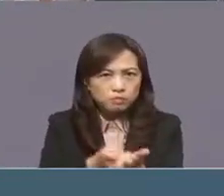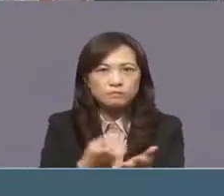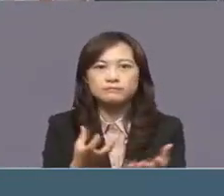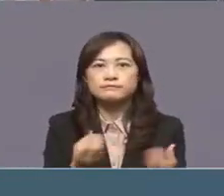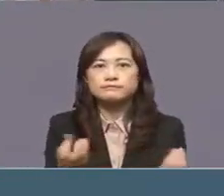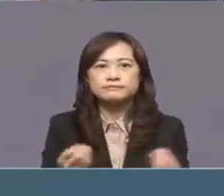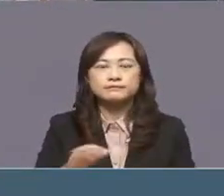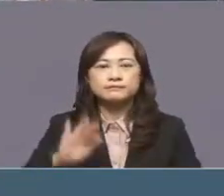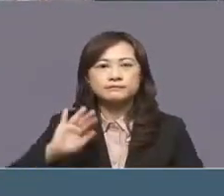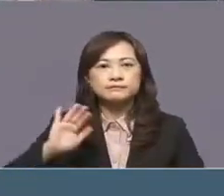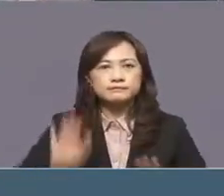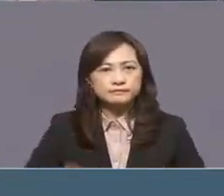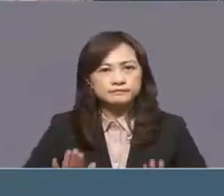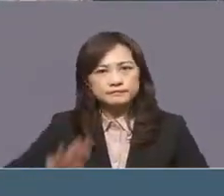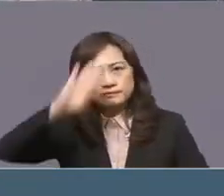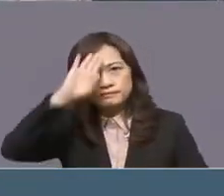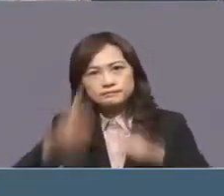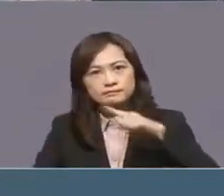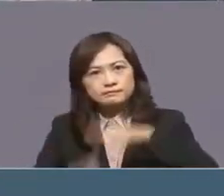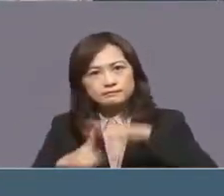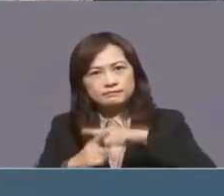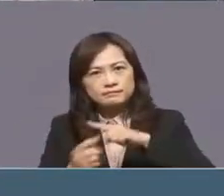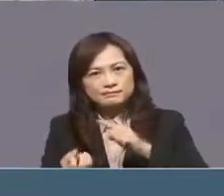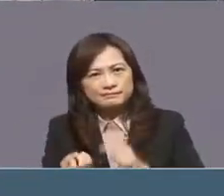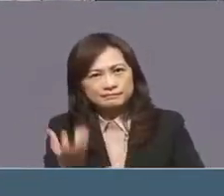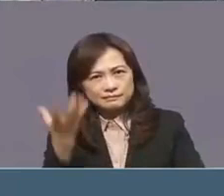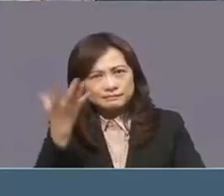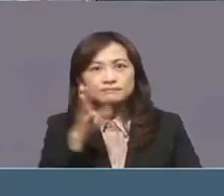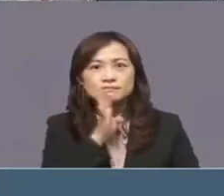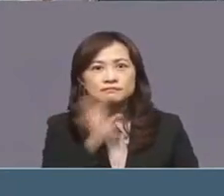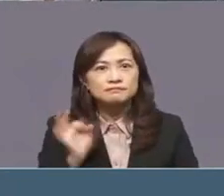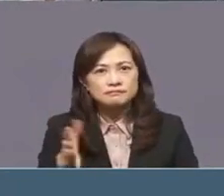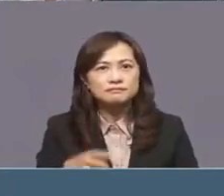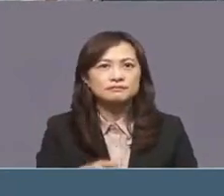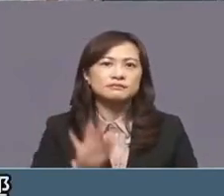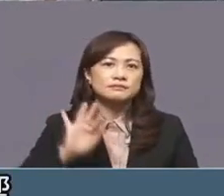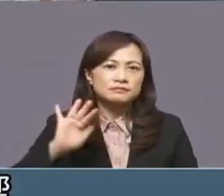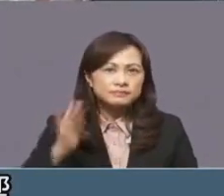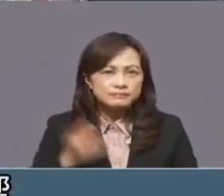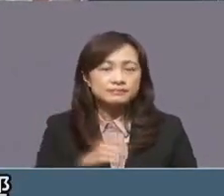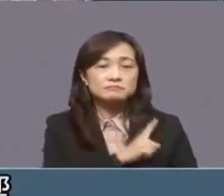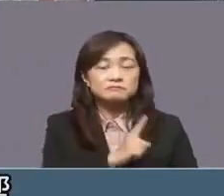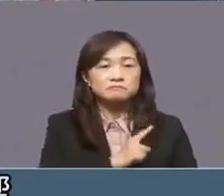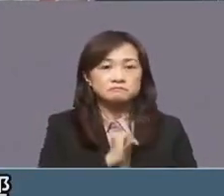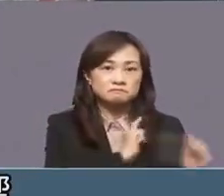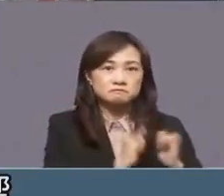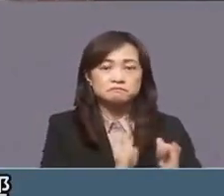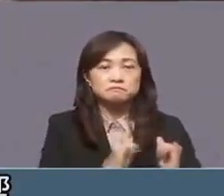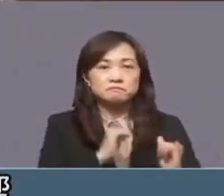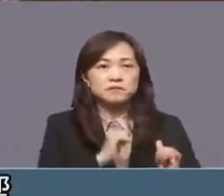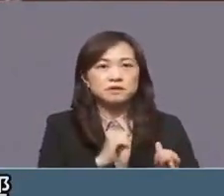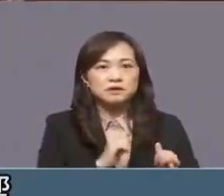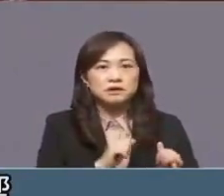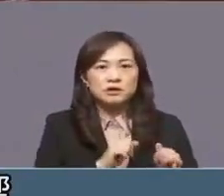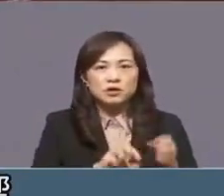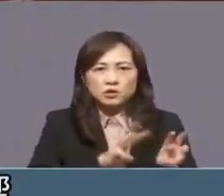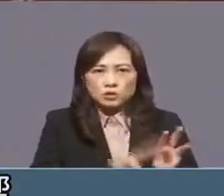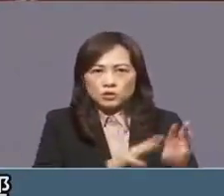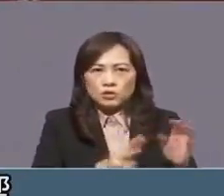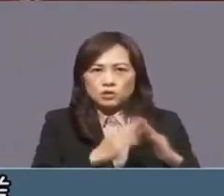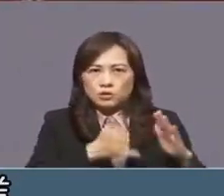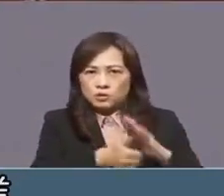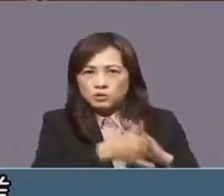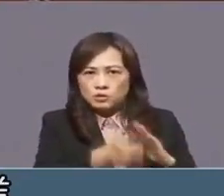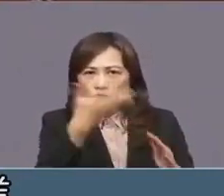高，由于民众自主减少外出用餐或休闲旅游，这难免会对有些产业受到影